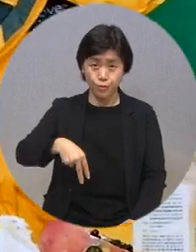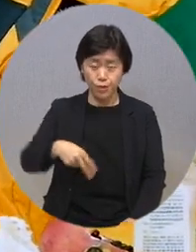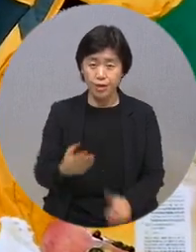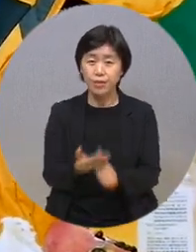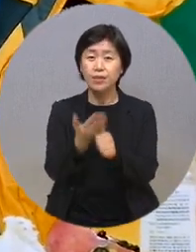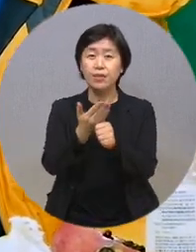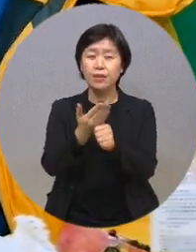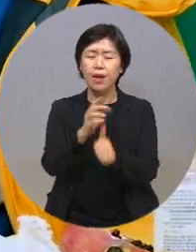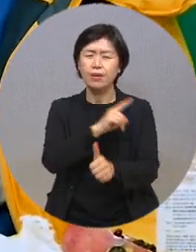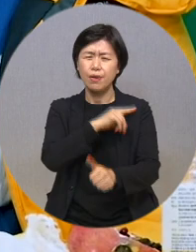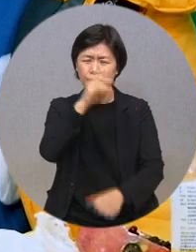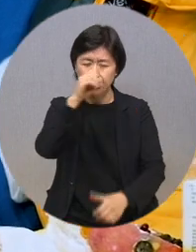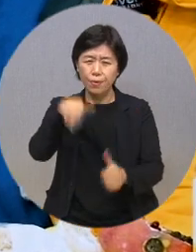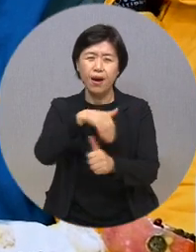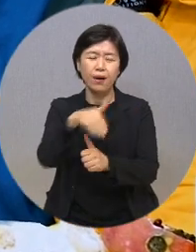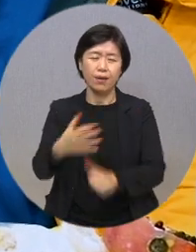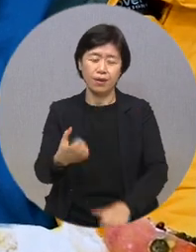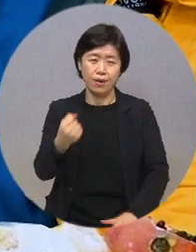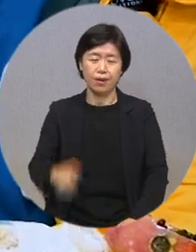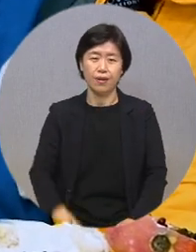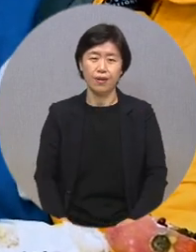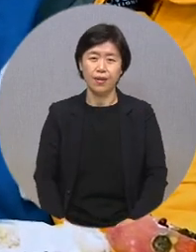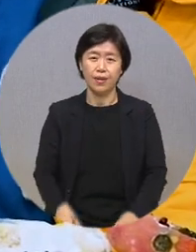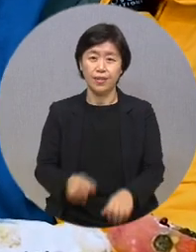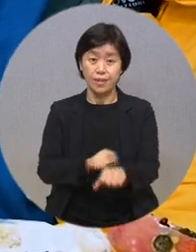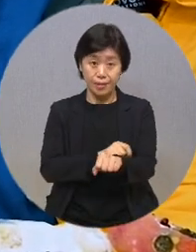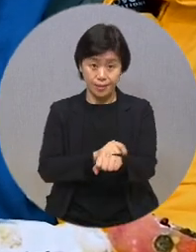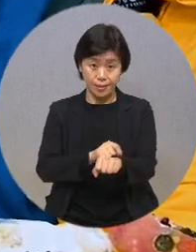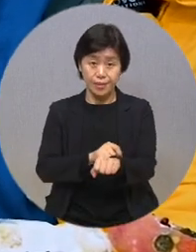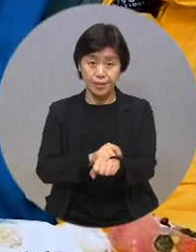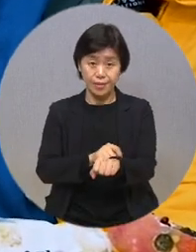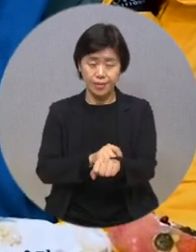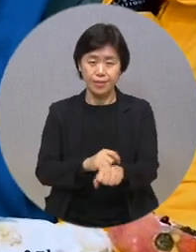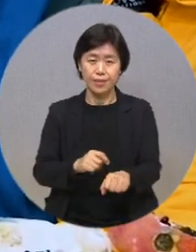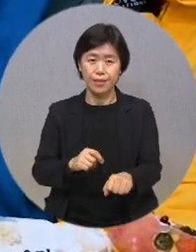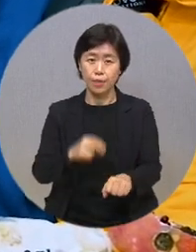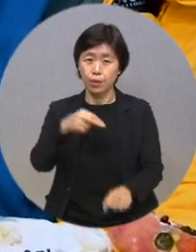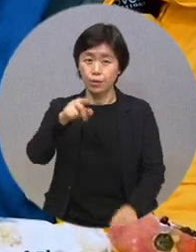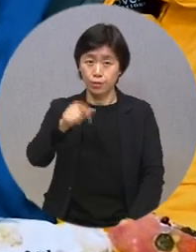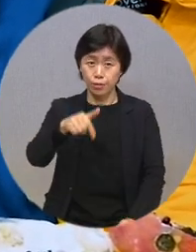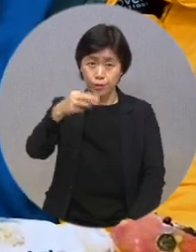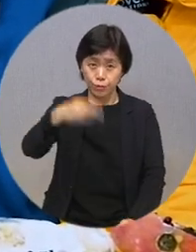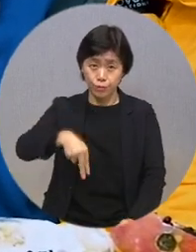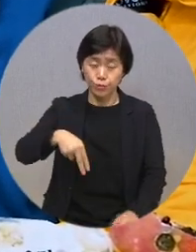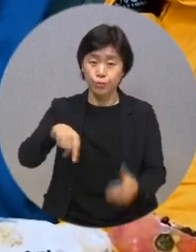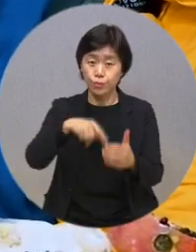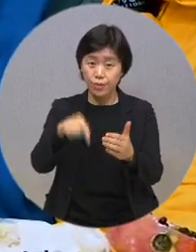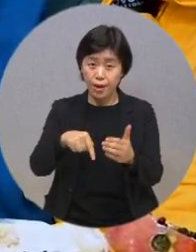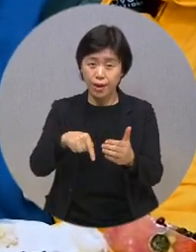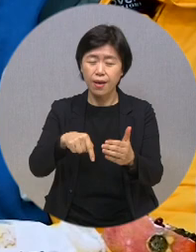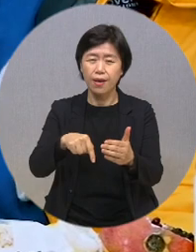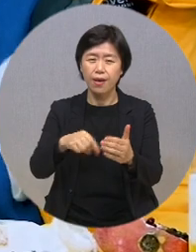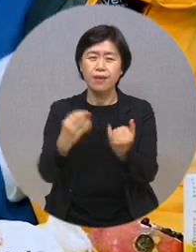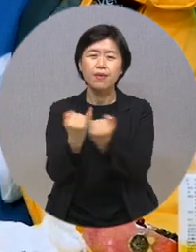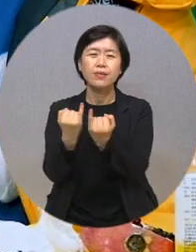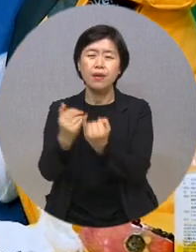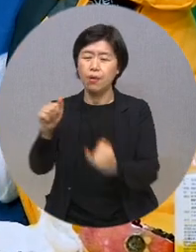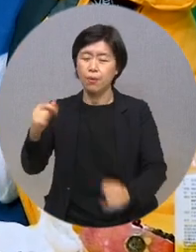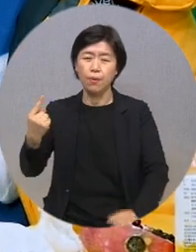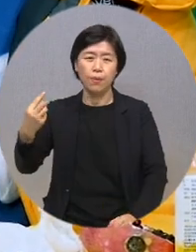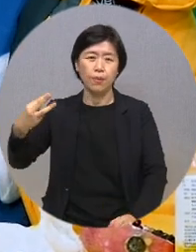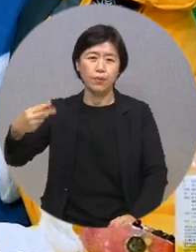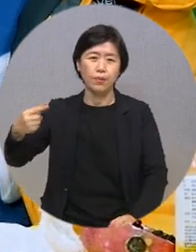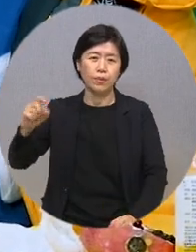아, 그래요? 예, 예. 그리고 되게 특히 이 성류에는 여성 호르몬과 유사한